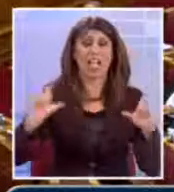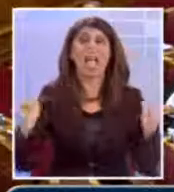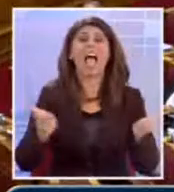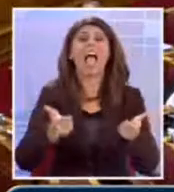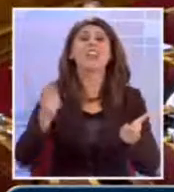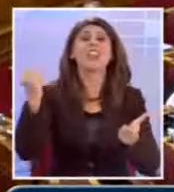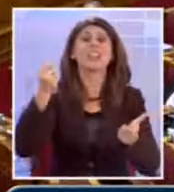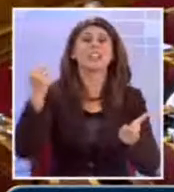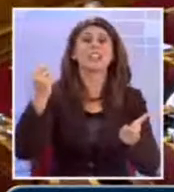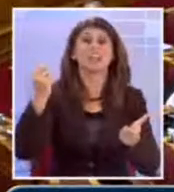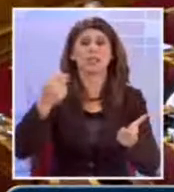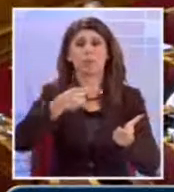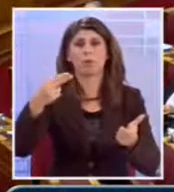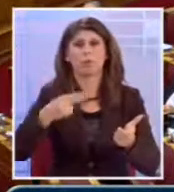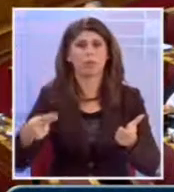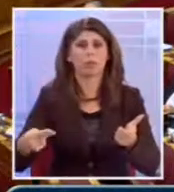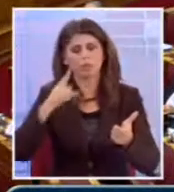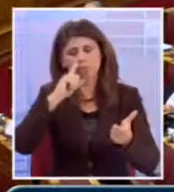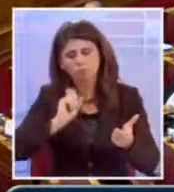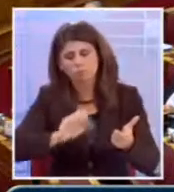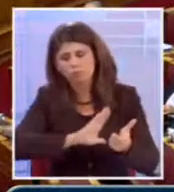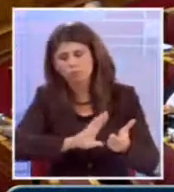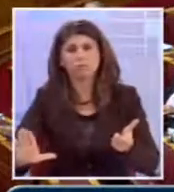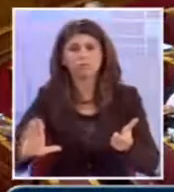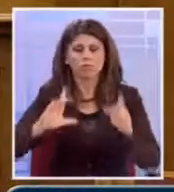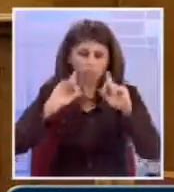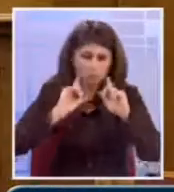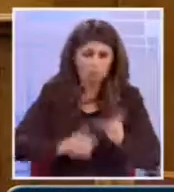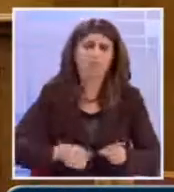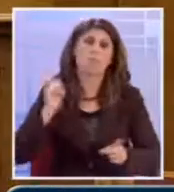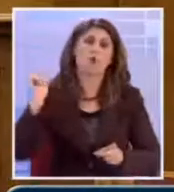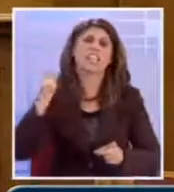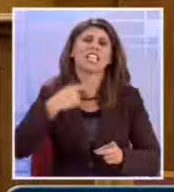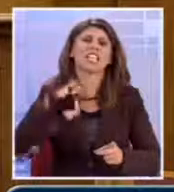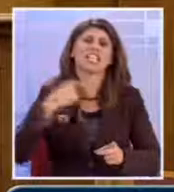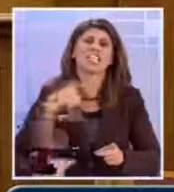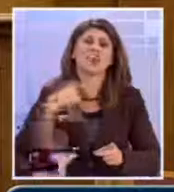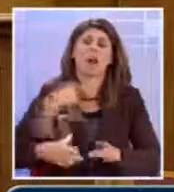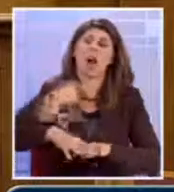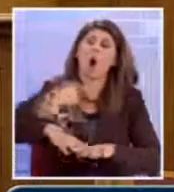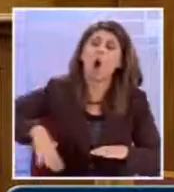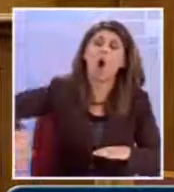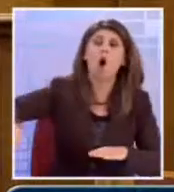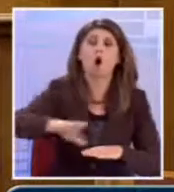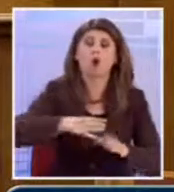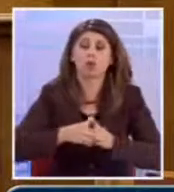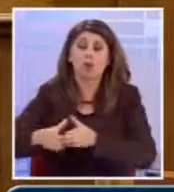υποθέσεις, αδύρυτη ανάγκη και επιβεβλημένη πολιτική συμπεριφορά των πολιτικών δυνάμεων,